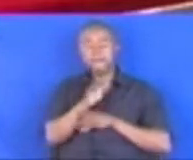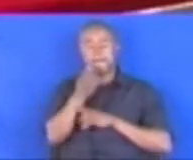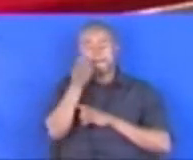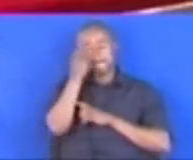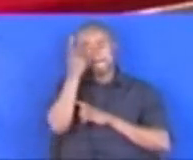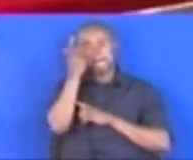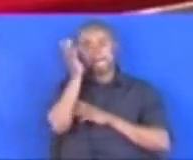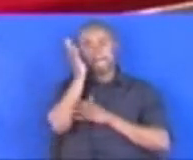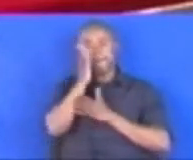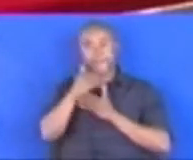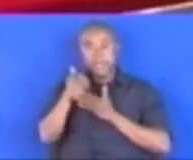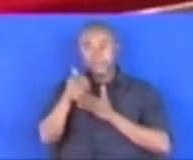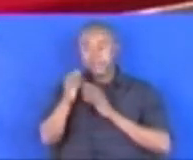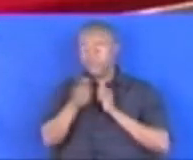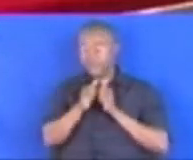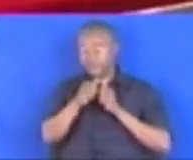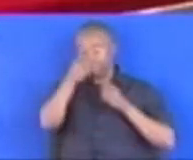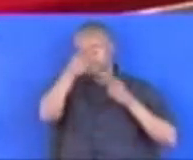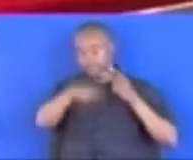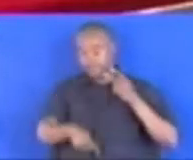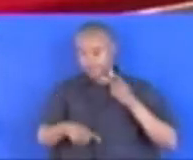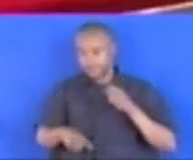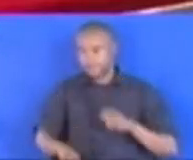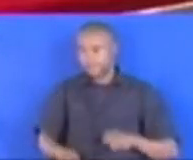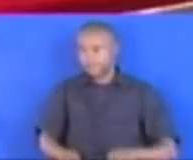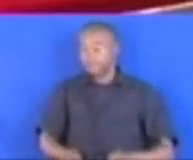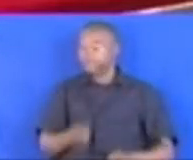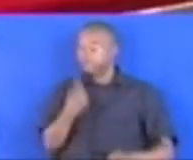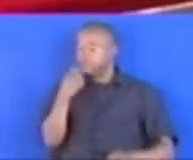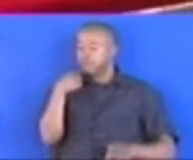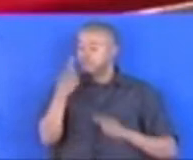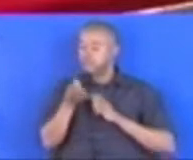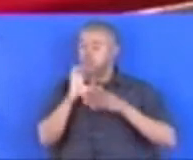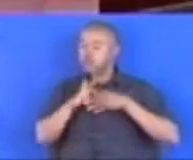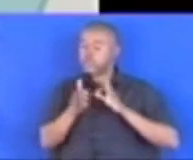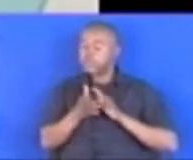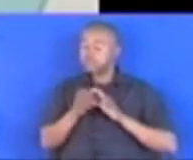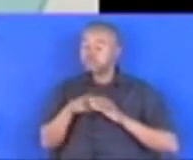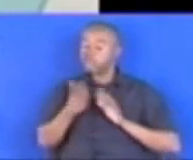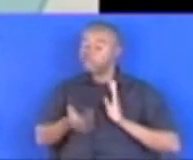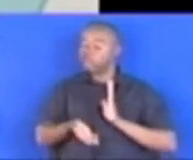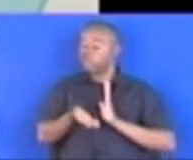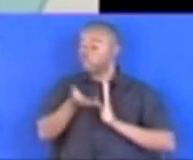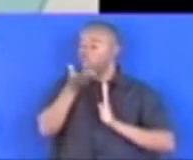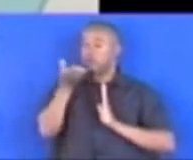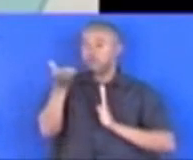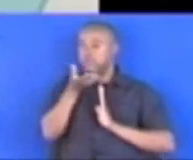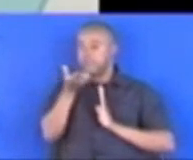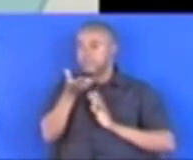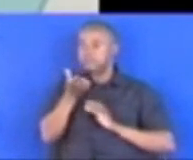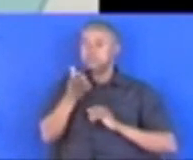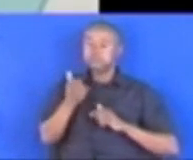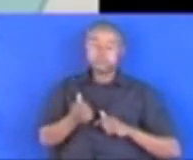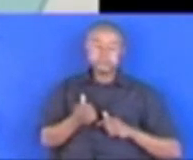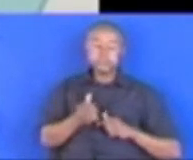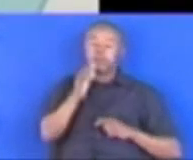baadhi hapa kama ifuatavyo. Kwanza, tutaendelea kuratibu kukuza ari ya jamii, uzalendo na kujenga moyo wa kujitolea katika